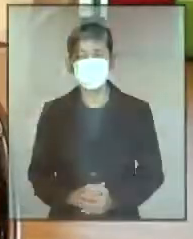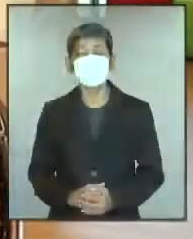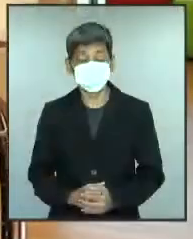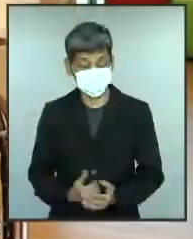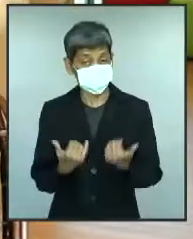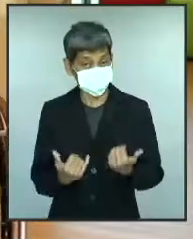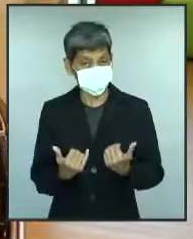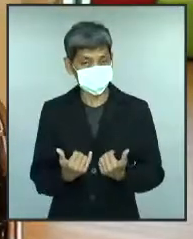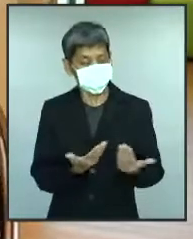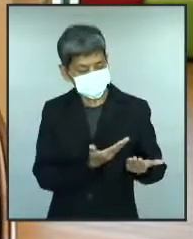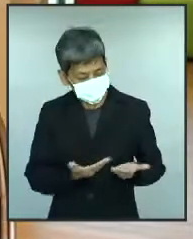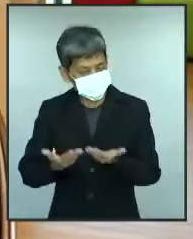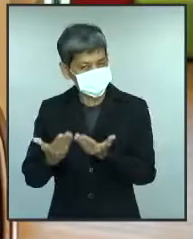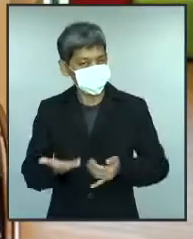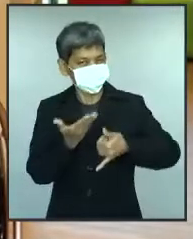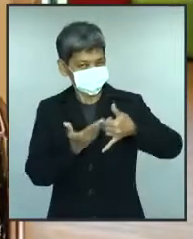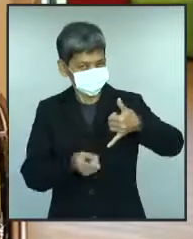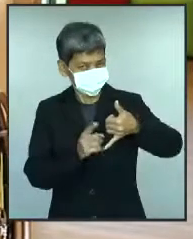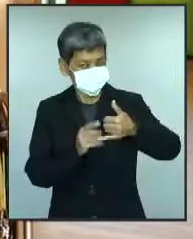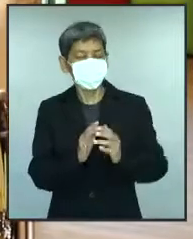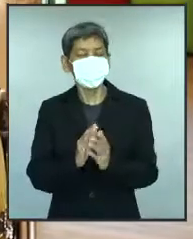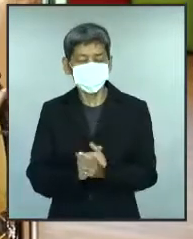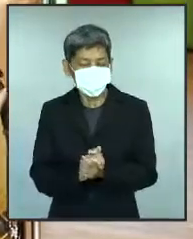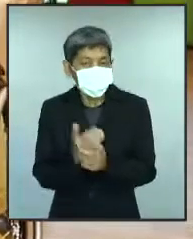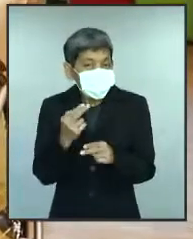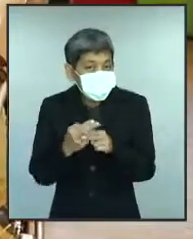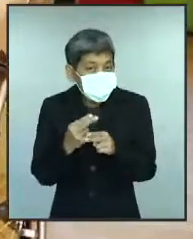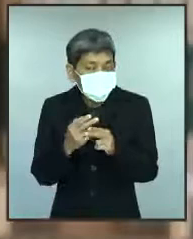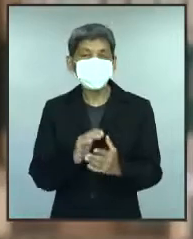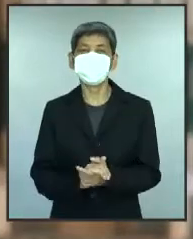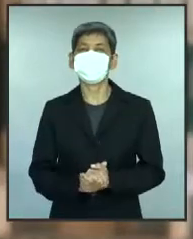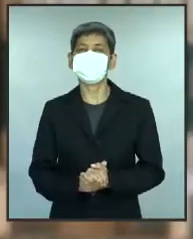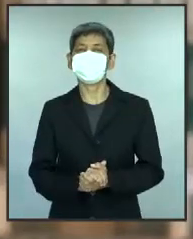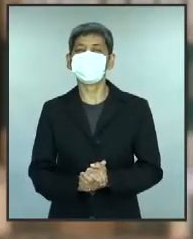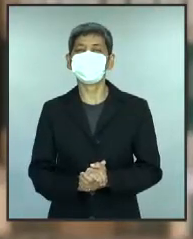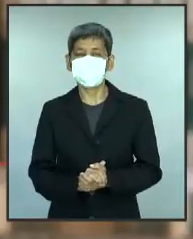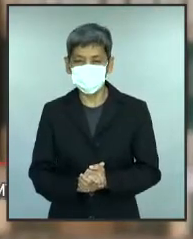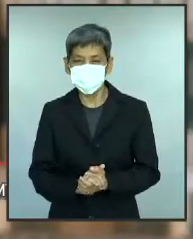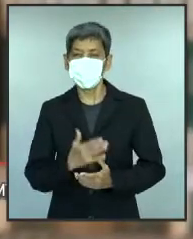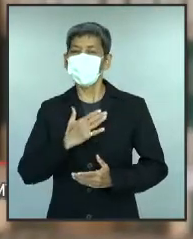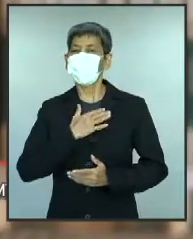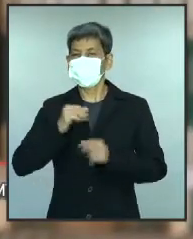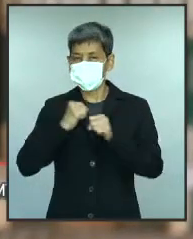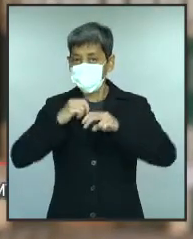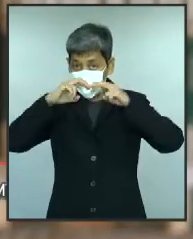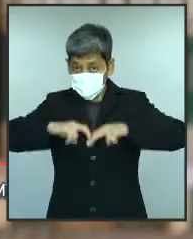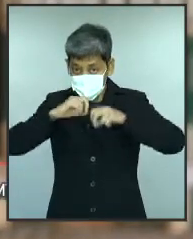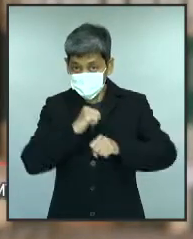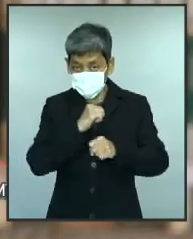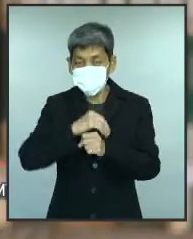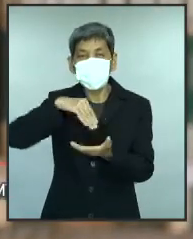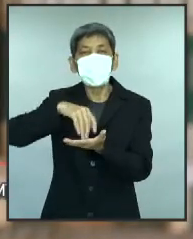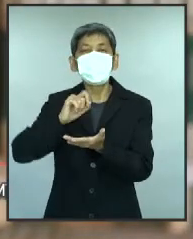คุณผู้ชมฮะตอนนี้เราก็อยู่กับแขกรับเชิญของเราในวันนี้นะฮะรบกวนอาจารย์แนะนำตัวหน่อยครับ ผมดนุพรมินนะครับเป็นนักวิจัยอยู่